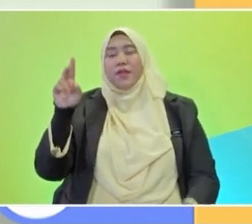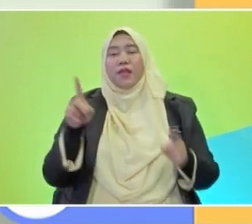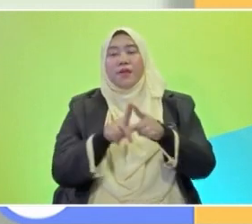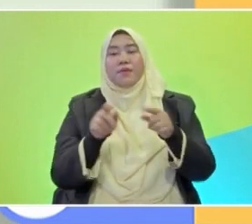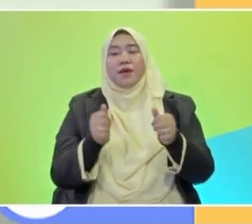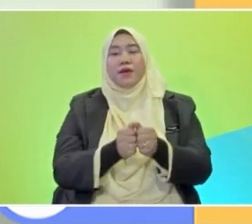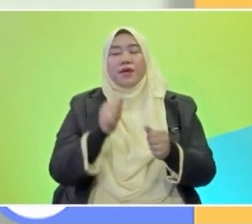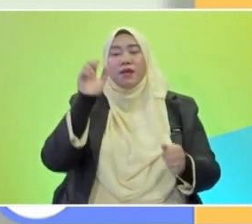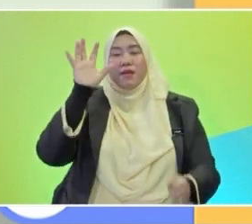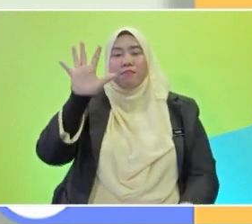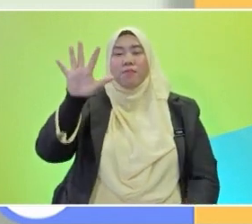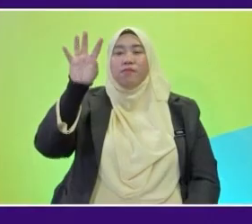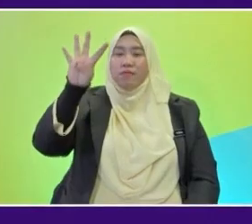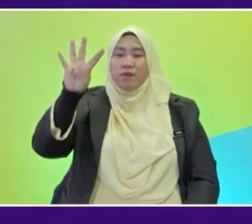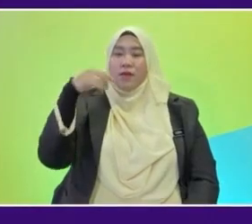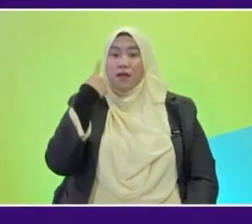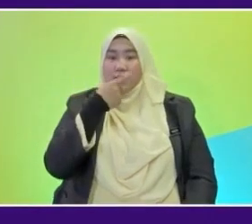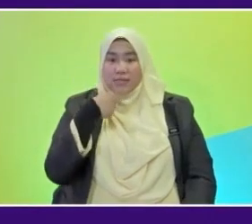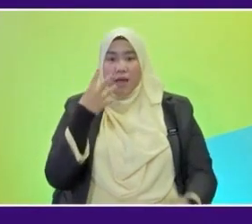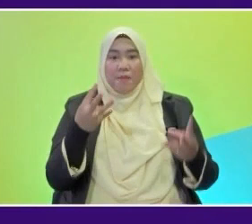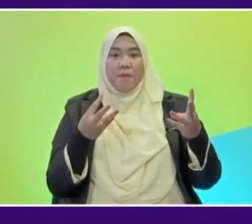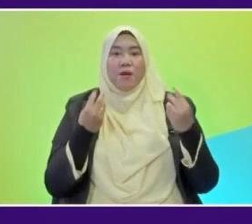oke jawab nih